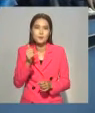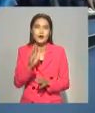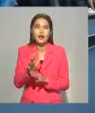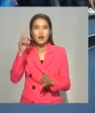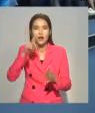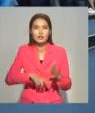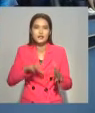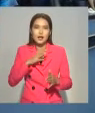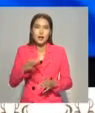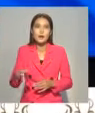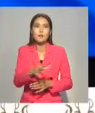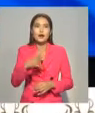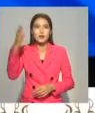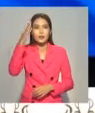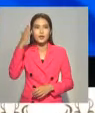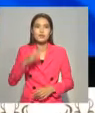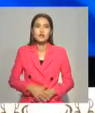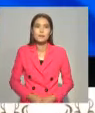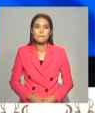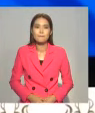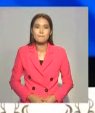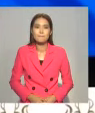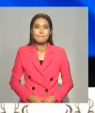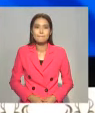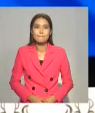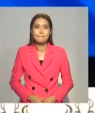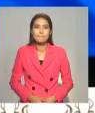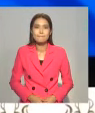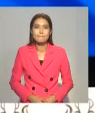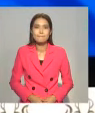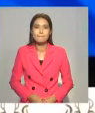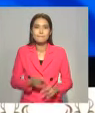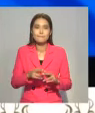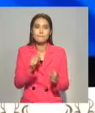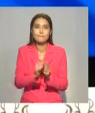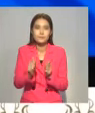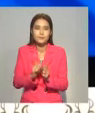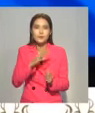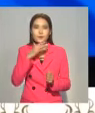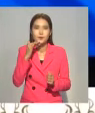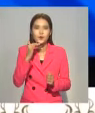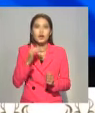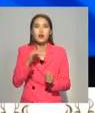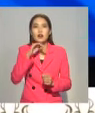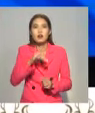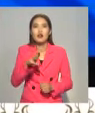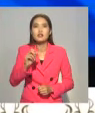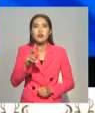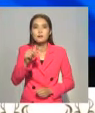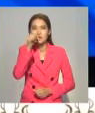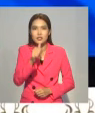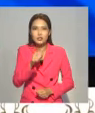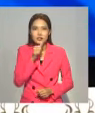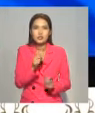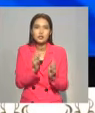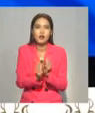сендірді аймақ басшысы. Ағымдағы жылдарда қамқорлық жобасы шеңберінде 125 балаға арналған аутизм